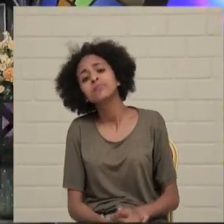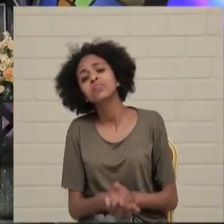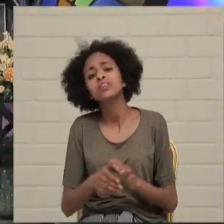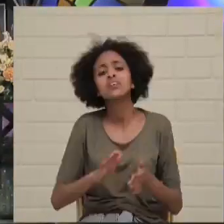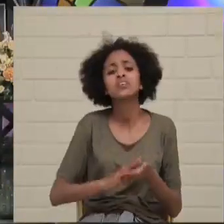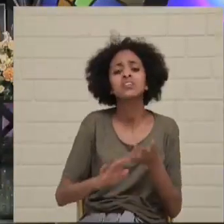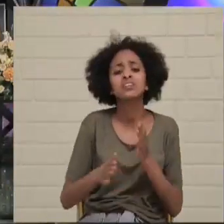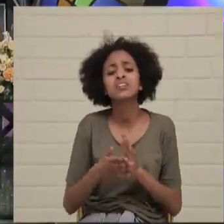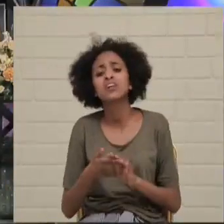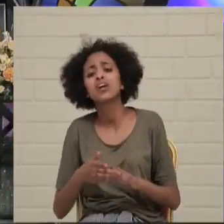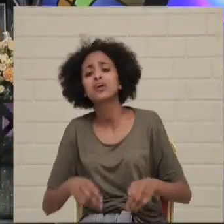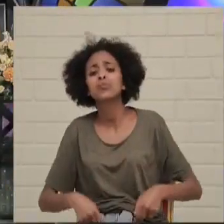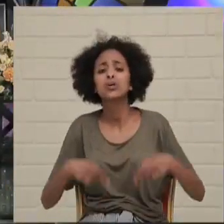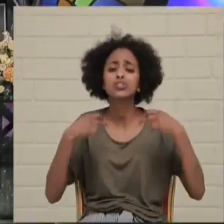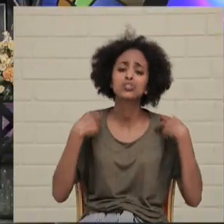ምህረት